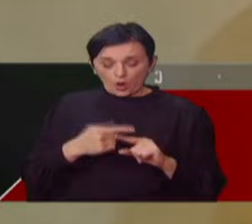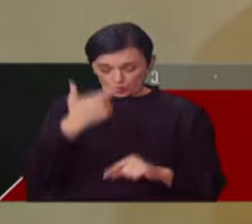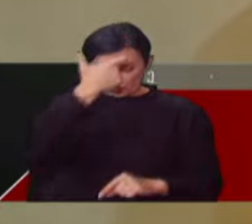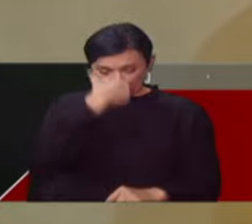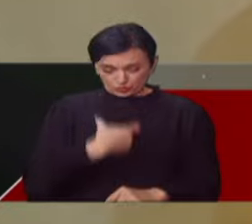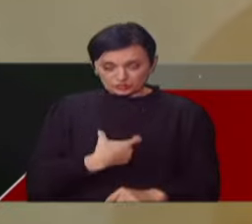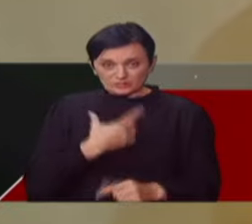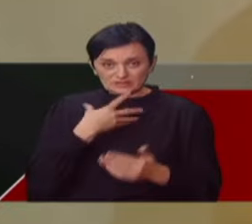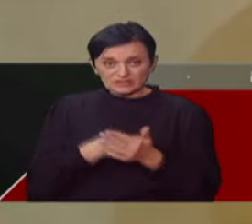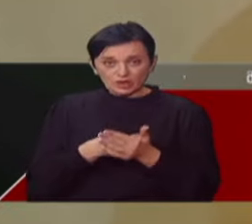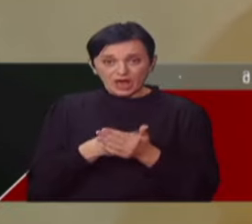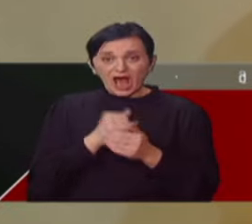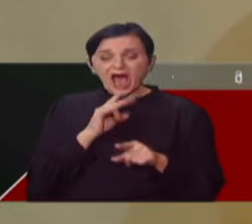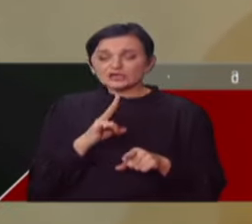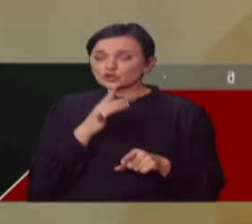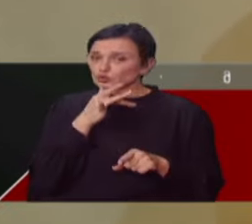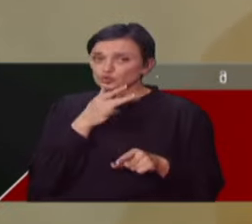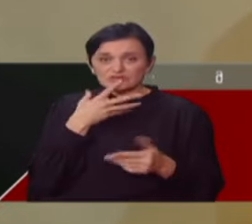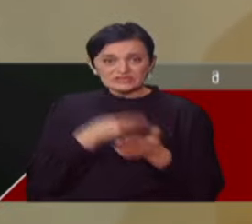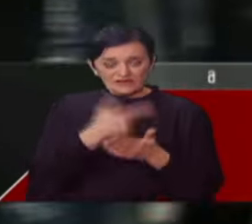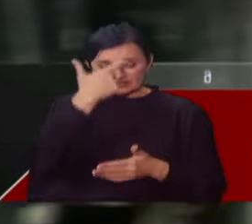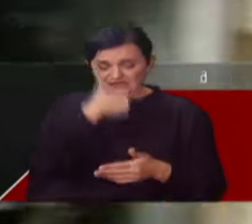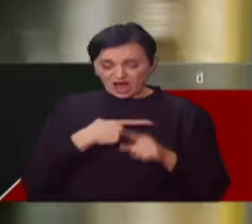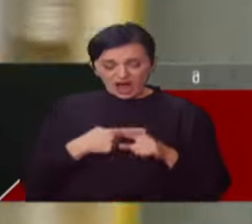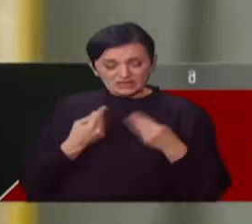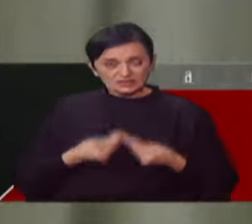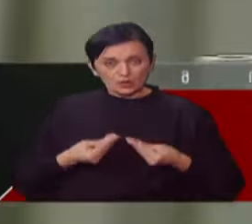ან დროს, რომელიც არ დაუთმეთ საკუთარ თავს.